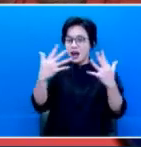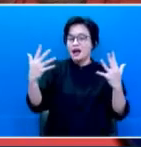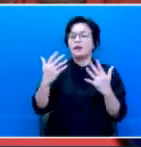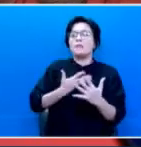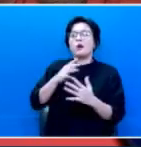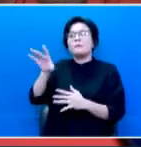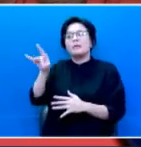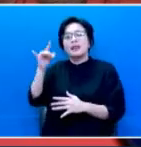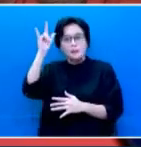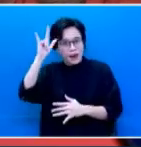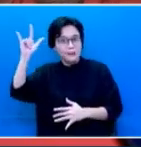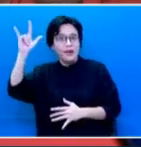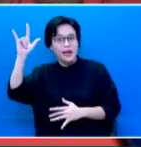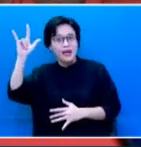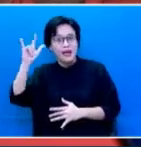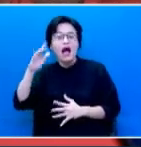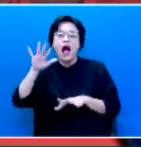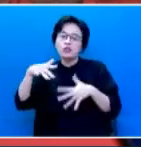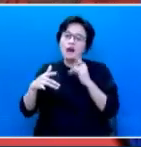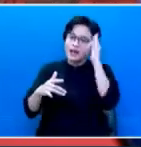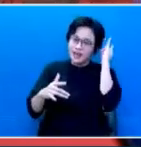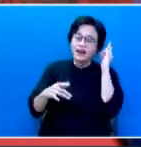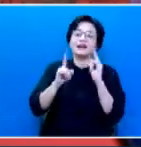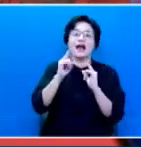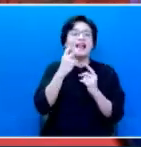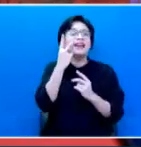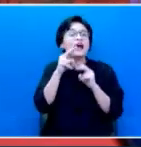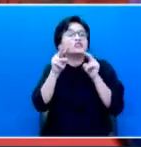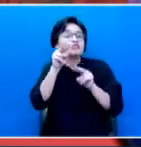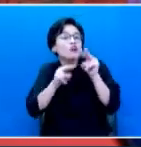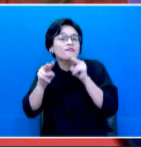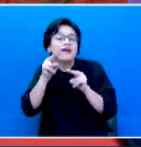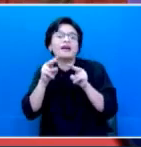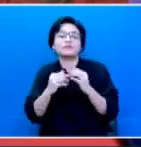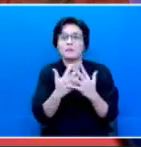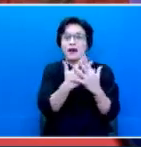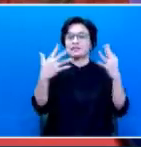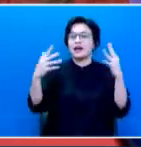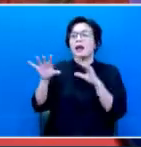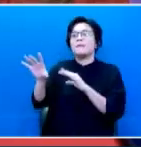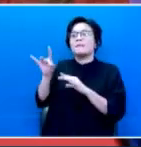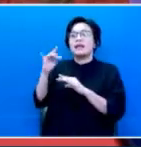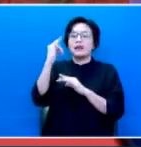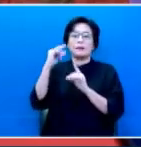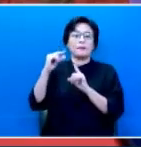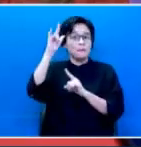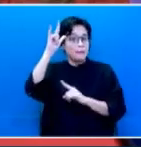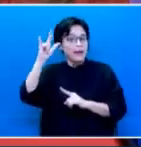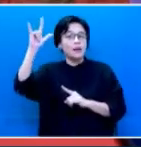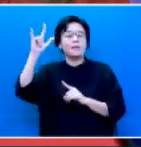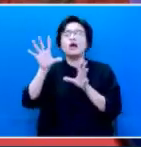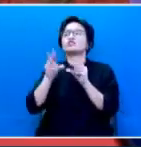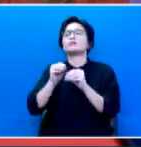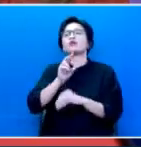Nah kalau kita lihat di survei kita kita analisis pemilih PDIP yang sekitar 25% itu itu